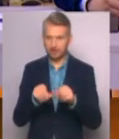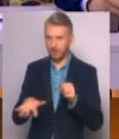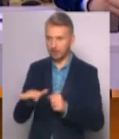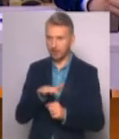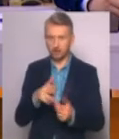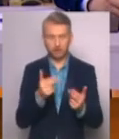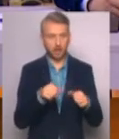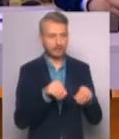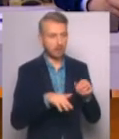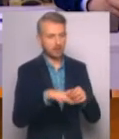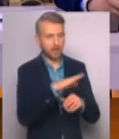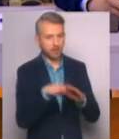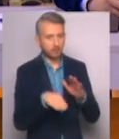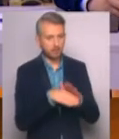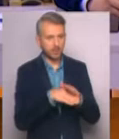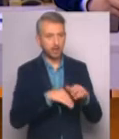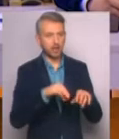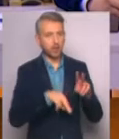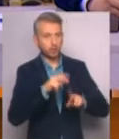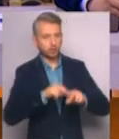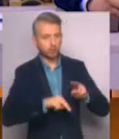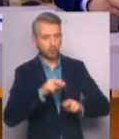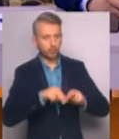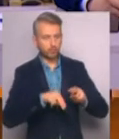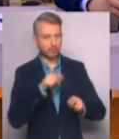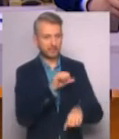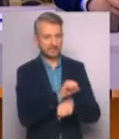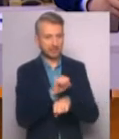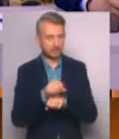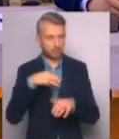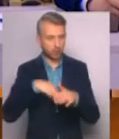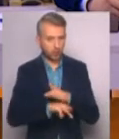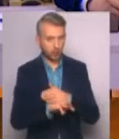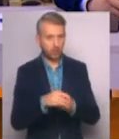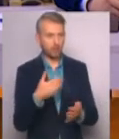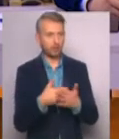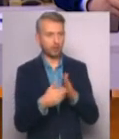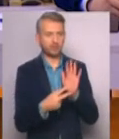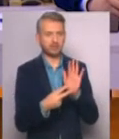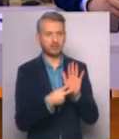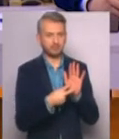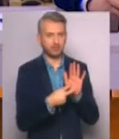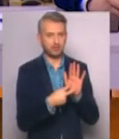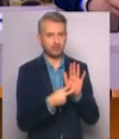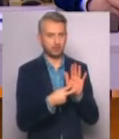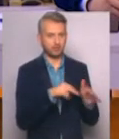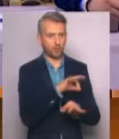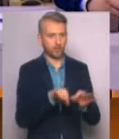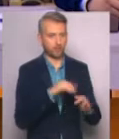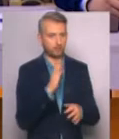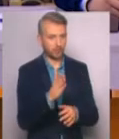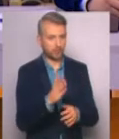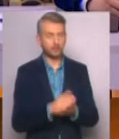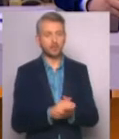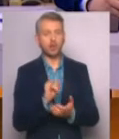Земельні ділянок саме під розбудову цих станцій метро. Це порядка 7 таких буде проєктів. І